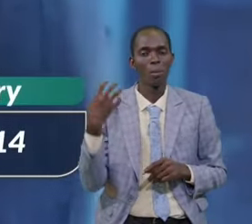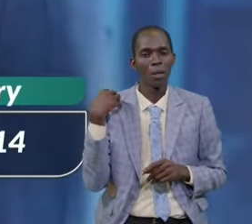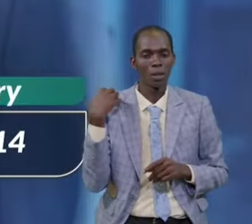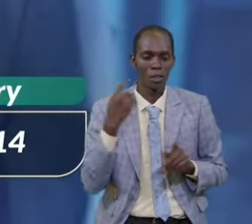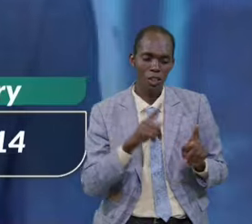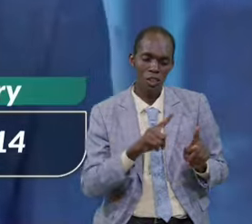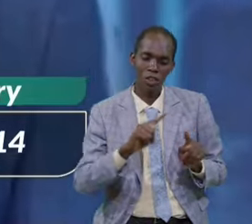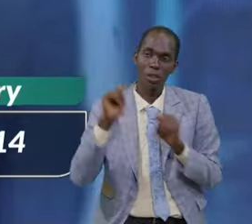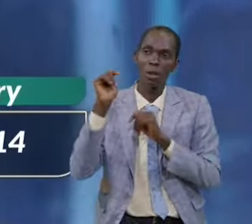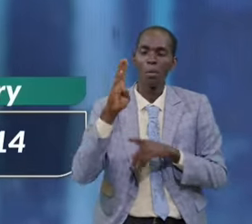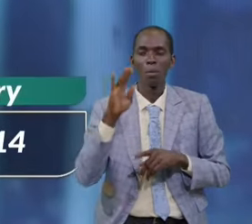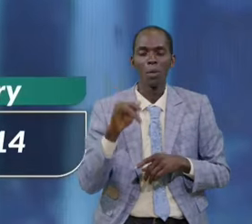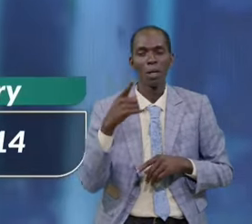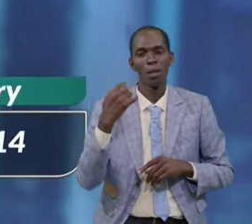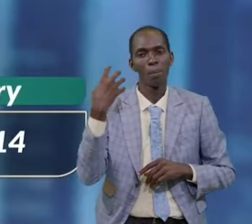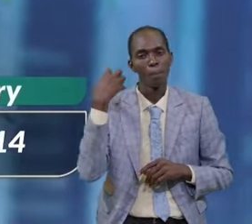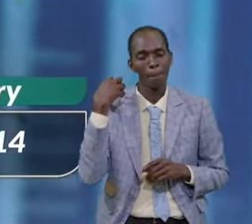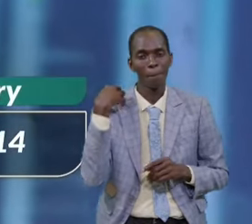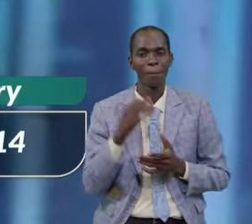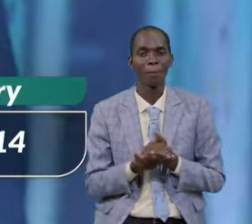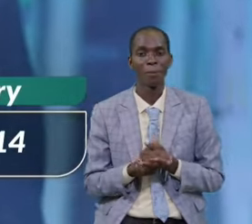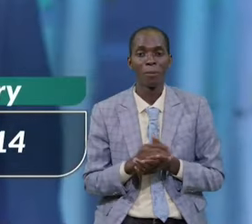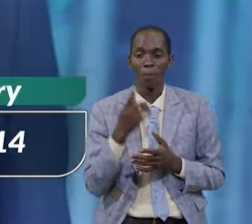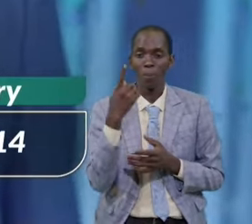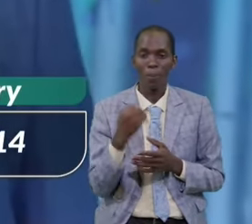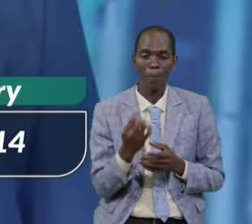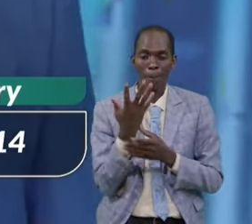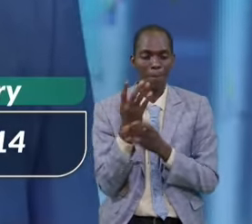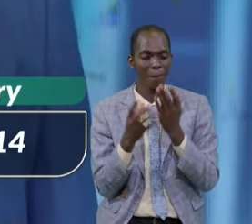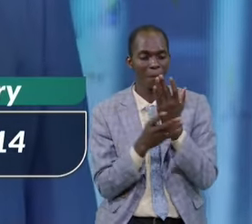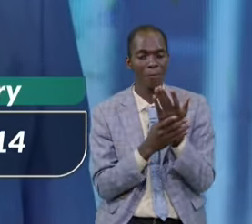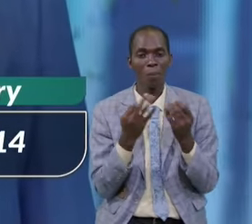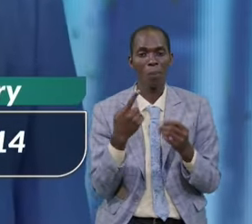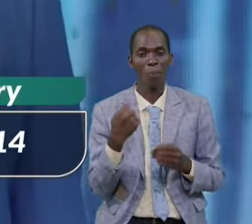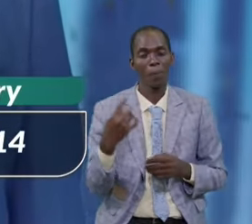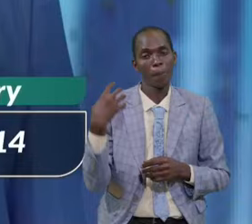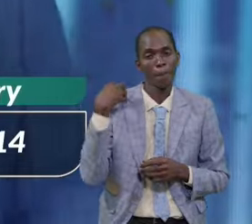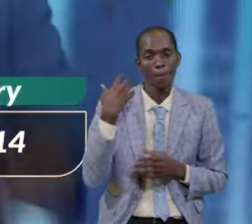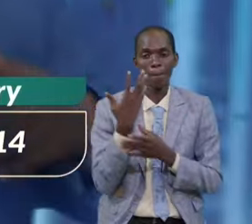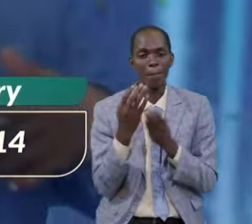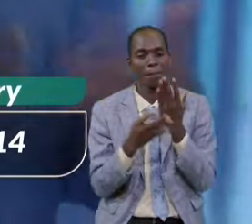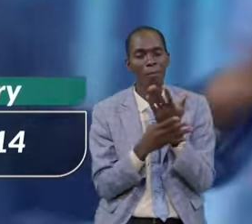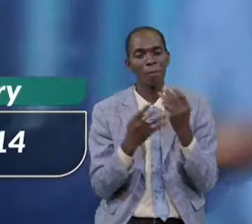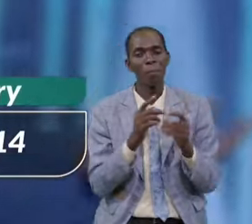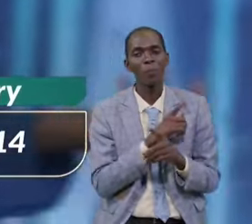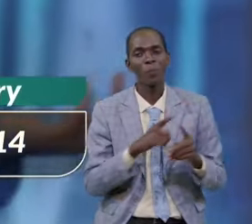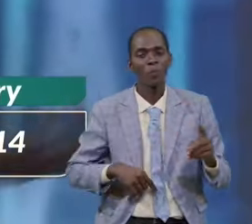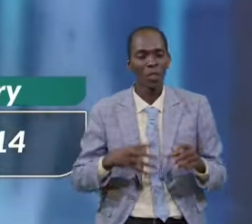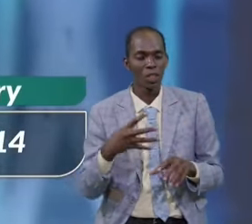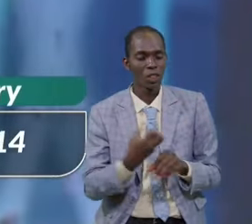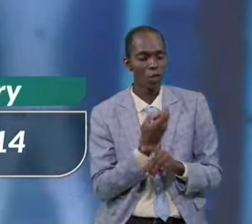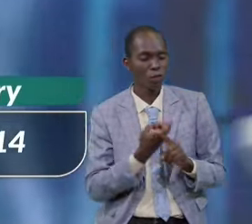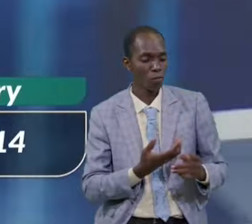Transporté par le maître. La maître du main, la main du Seigneur nous fait sortir de là où nous